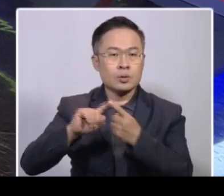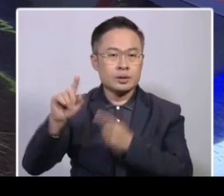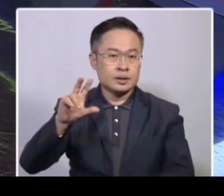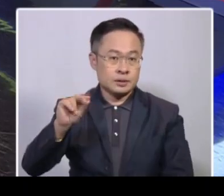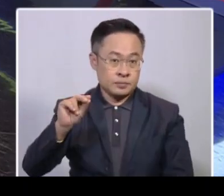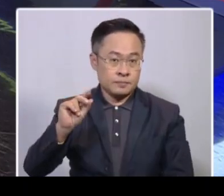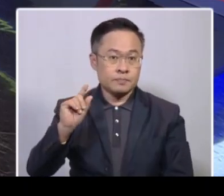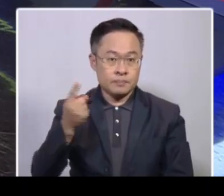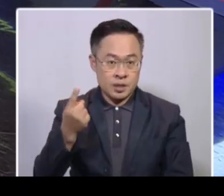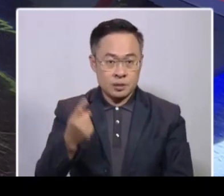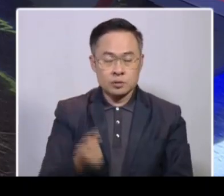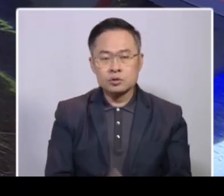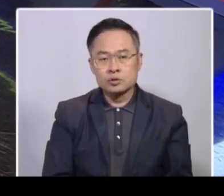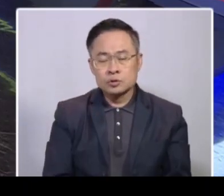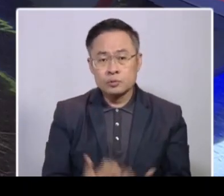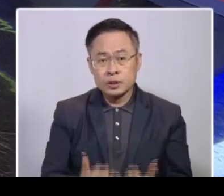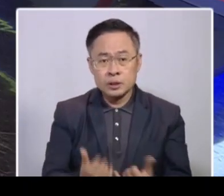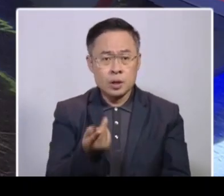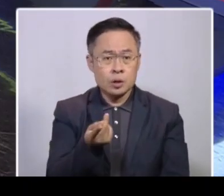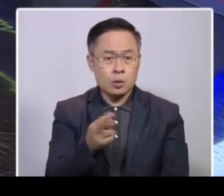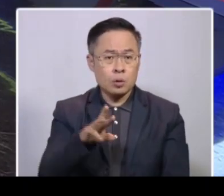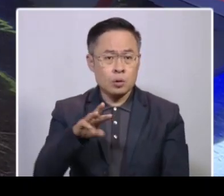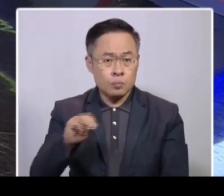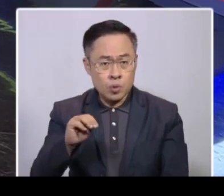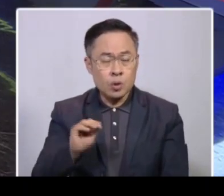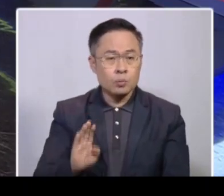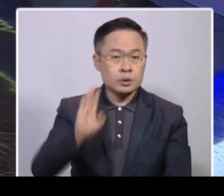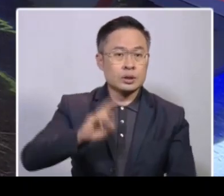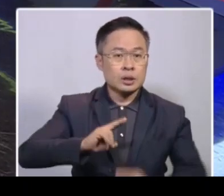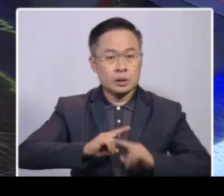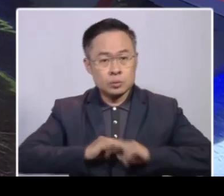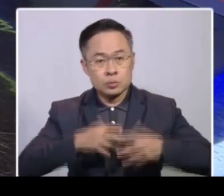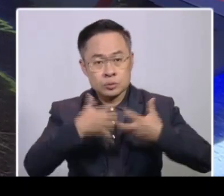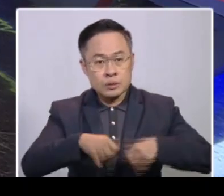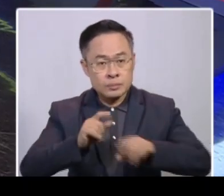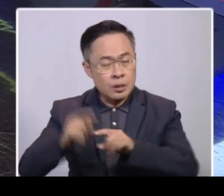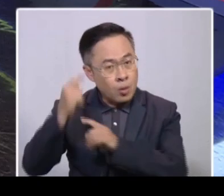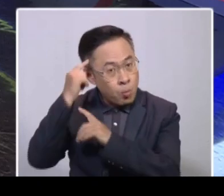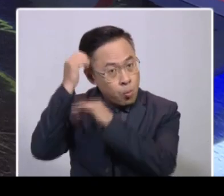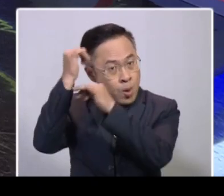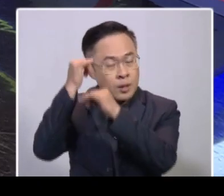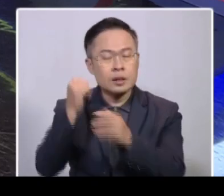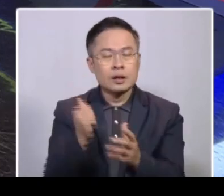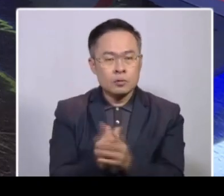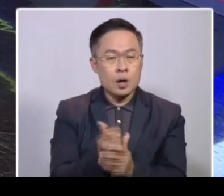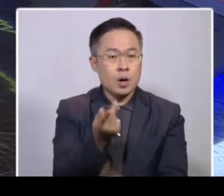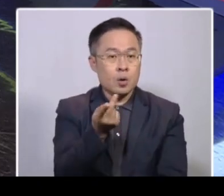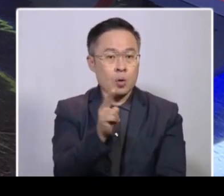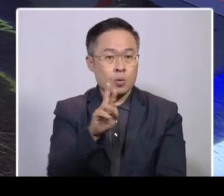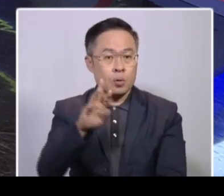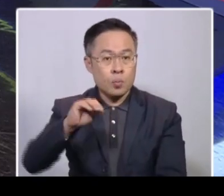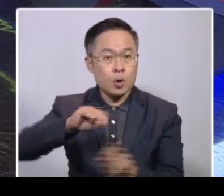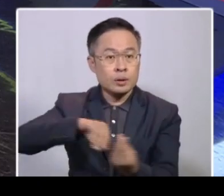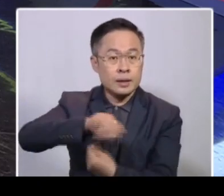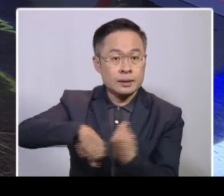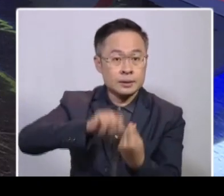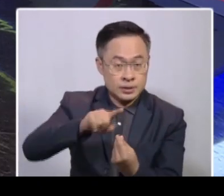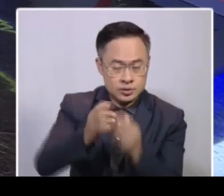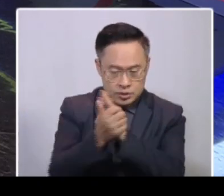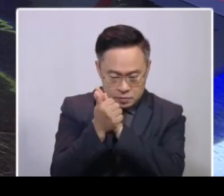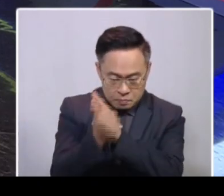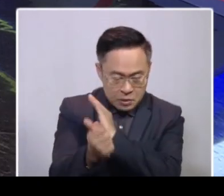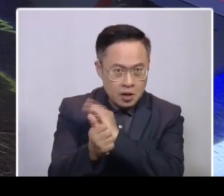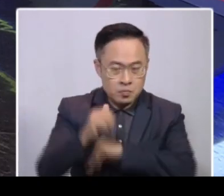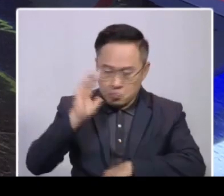ในเรื่องของคณะรัฐมนตรีภาคเอกชนภาคเศรษฐกิจอุตสาหกรรมต่างๆตอนนี้คาดหวังว่าจะได้เห็นครม.เศรษฐกิจที่เป็นแบบ